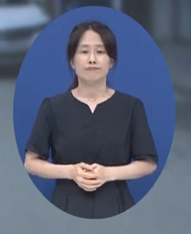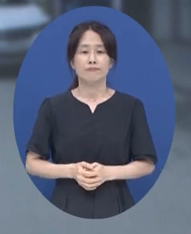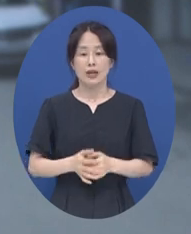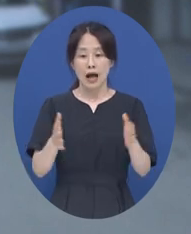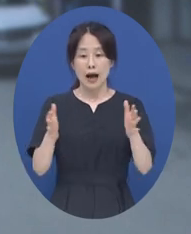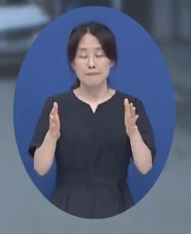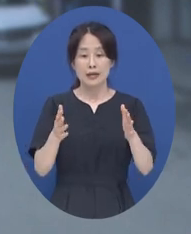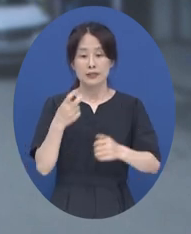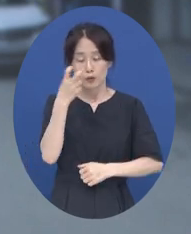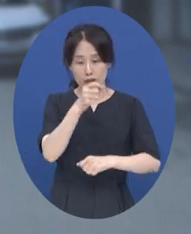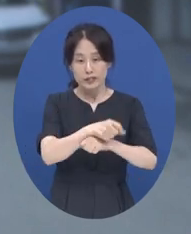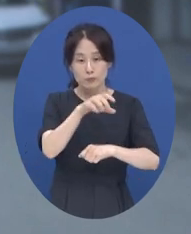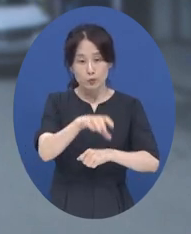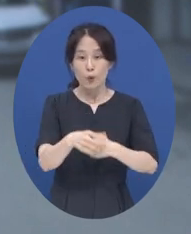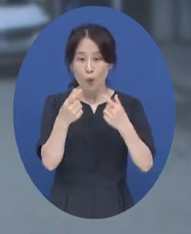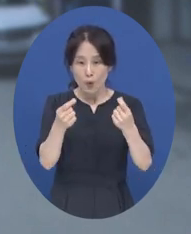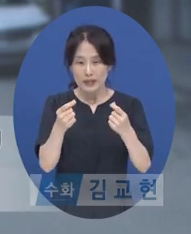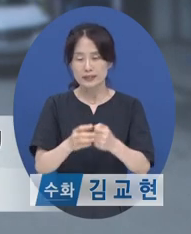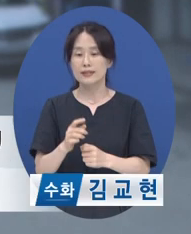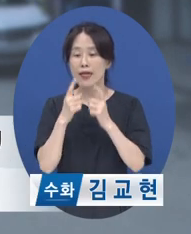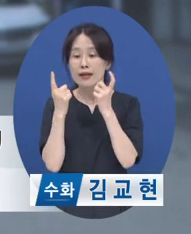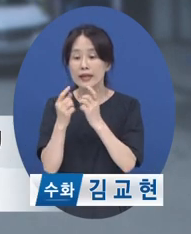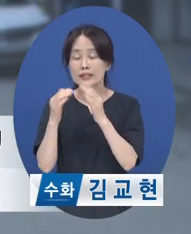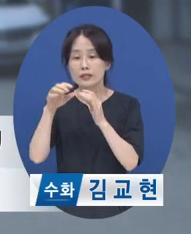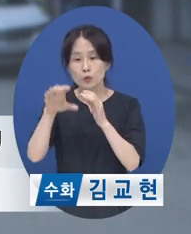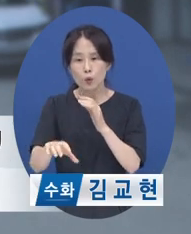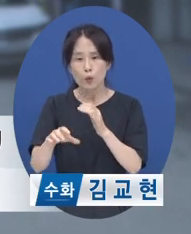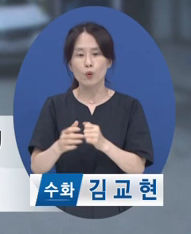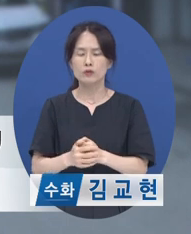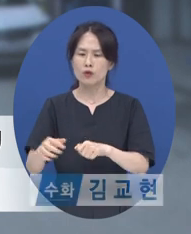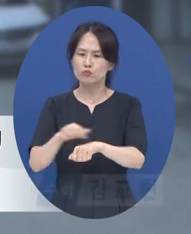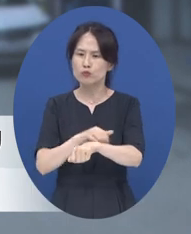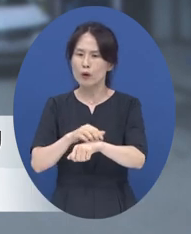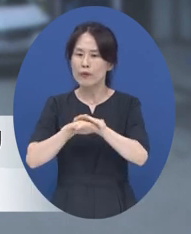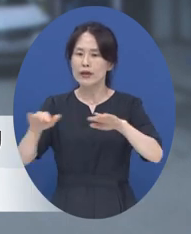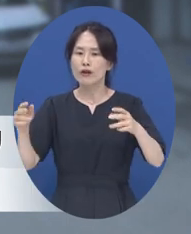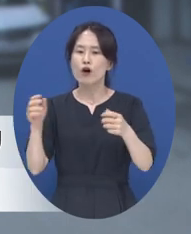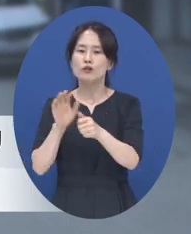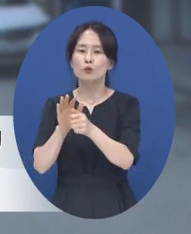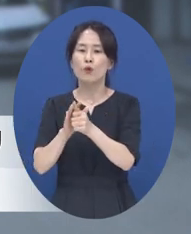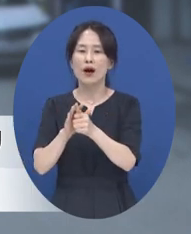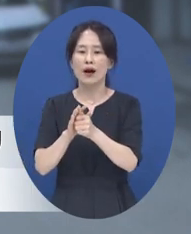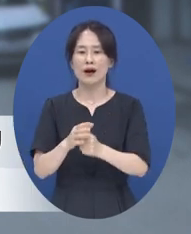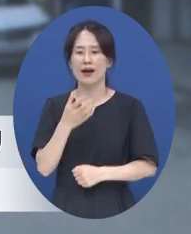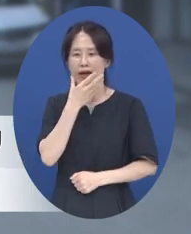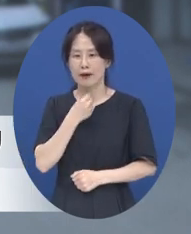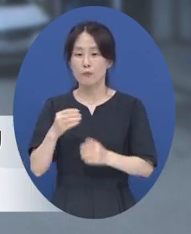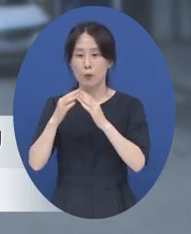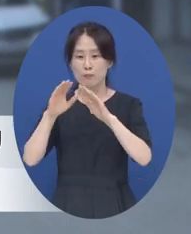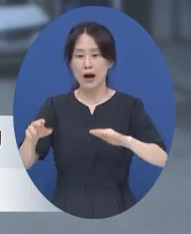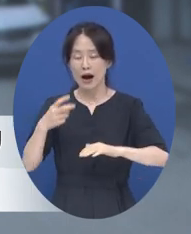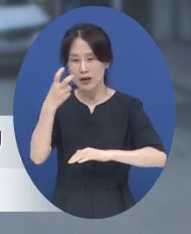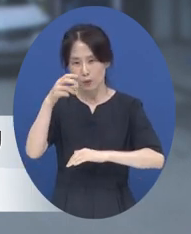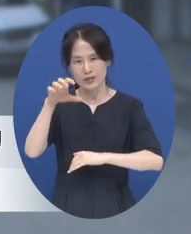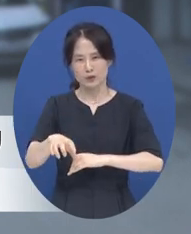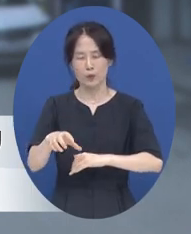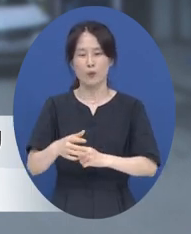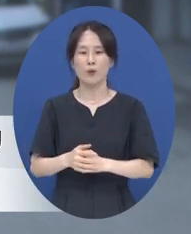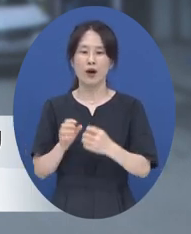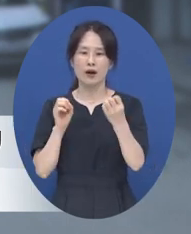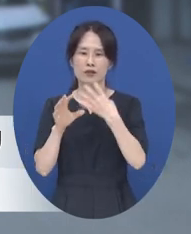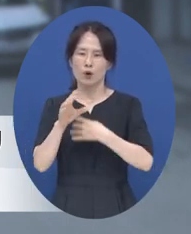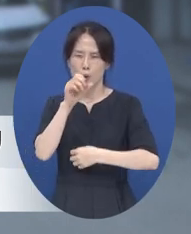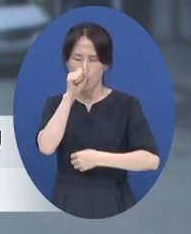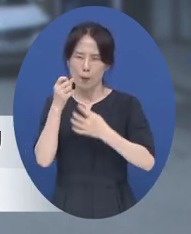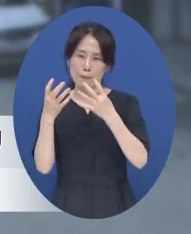아파트 관리사무소처럼 구도심의 크고 작은 생활 속 불편 사항을 해결해 주는 경기도의 행복마을 관리소가 주민들에게 큰 호응을